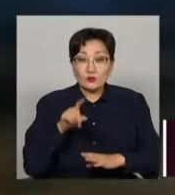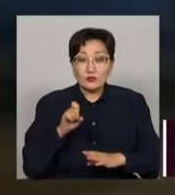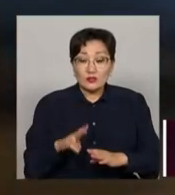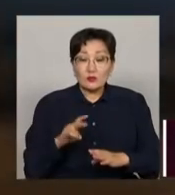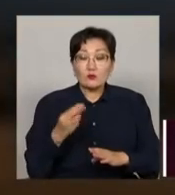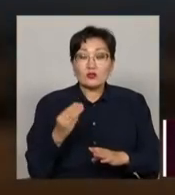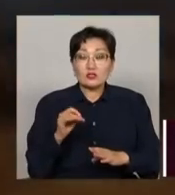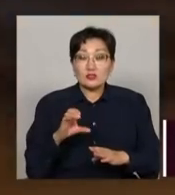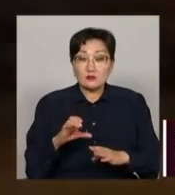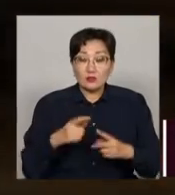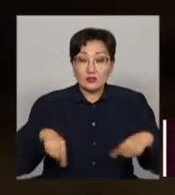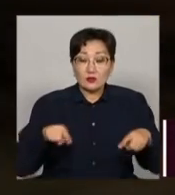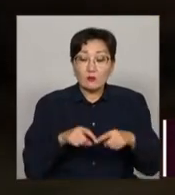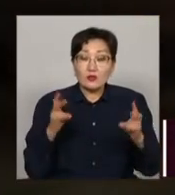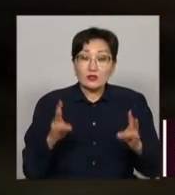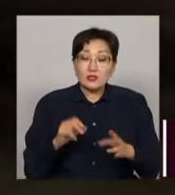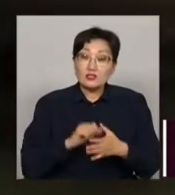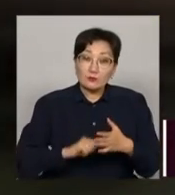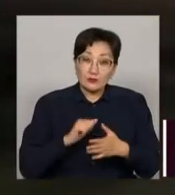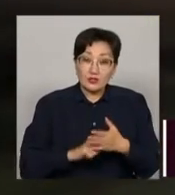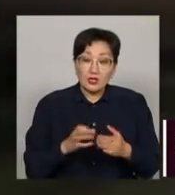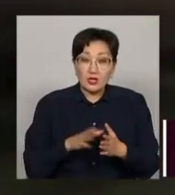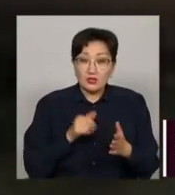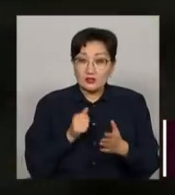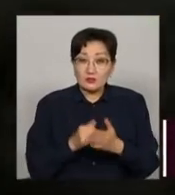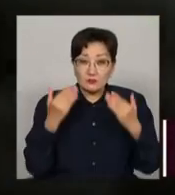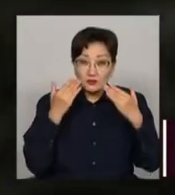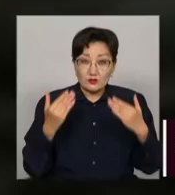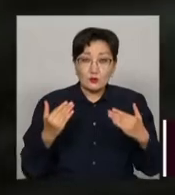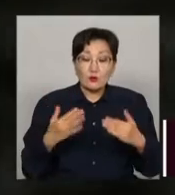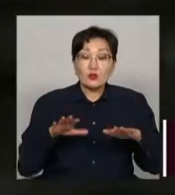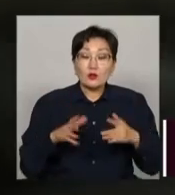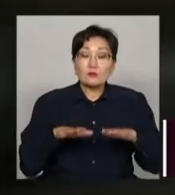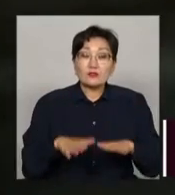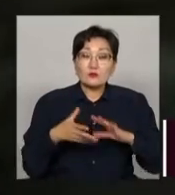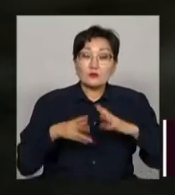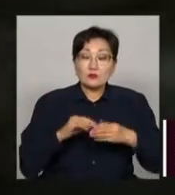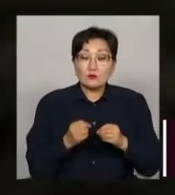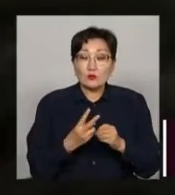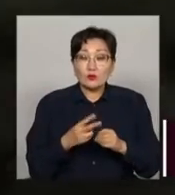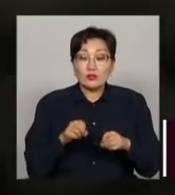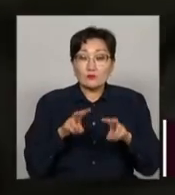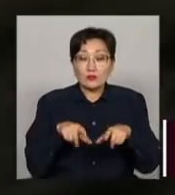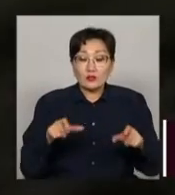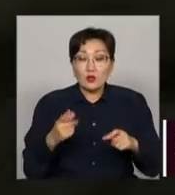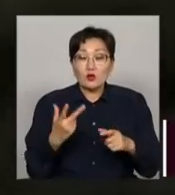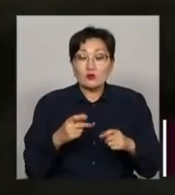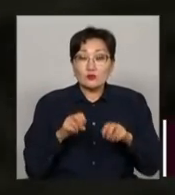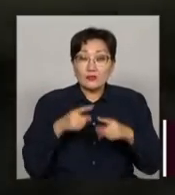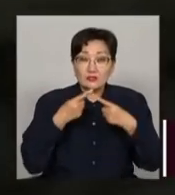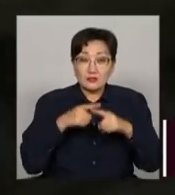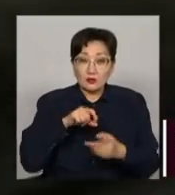акционерлік қоғамы аумағында болған апаттың себебі әлі де беймәлім. Оқиға орнына жалпы 12 қызметкер мен 3 техника